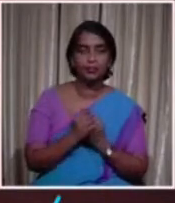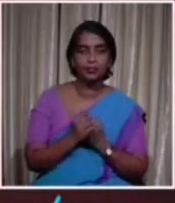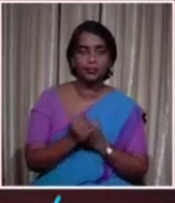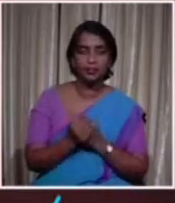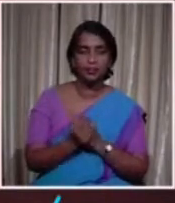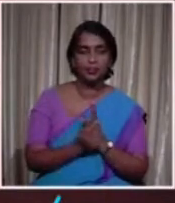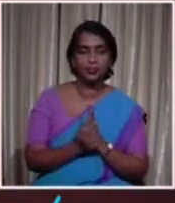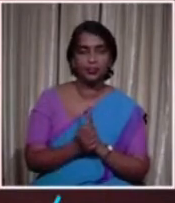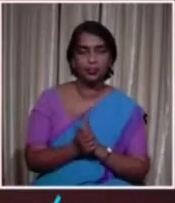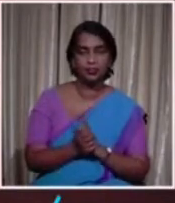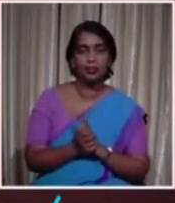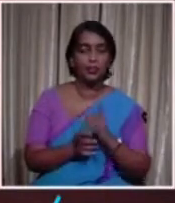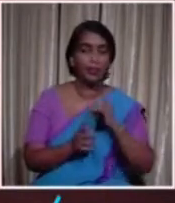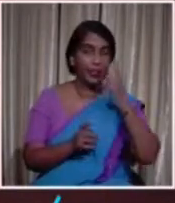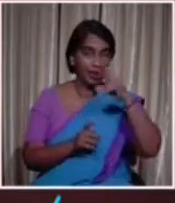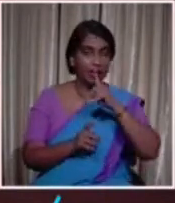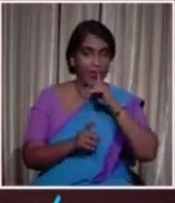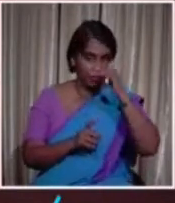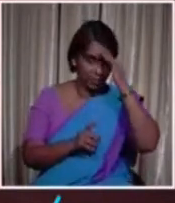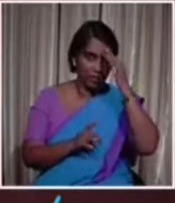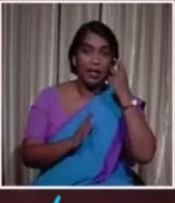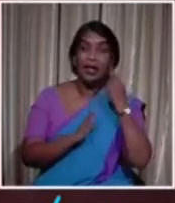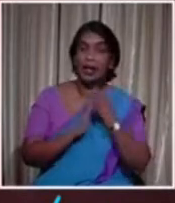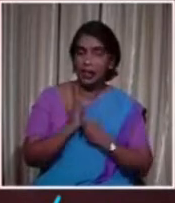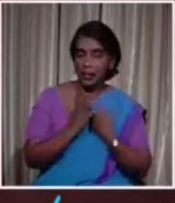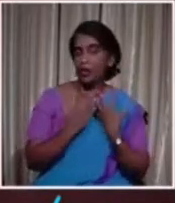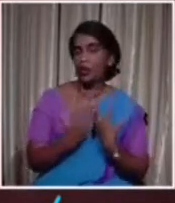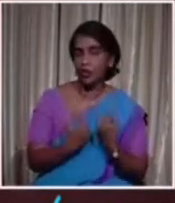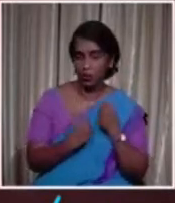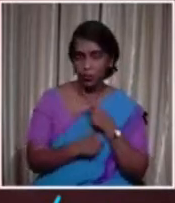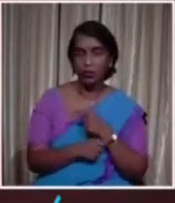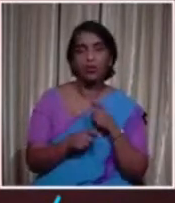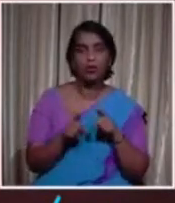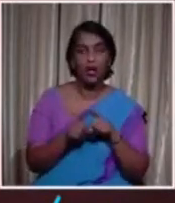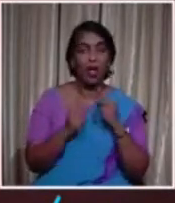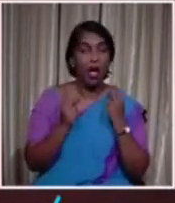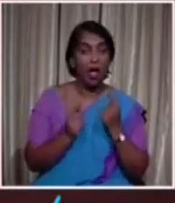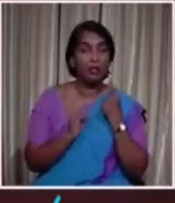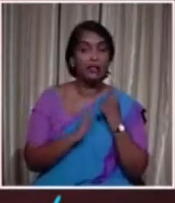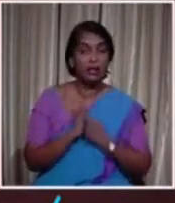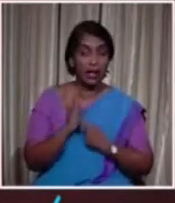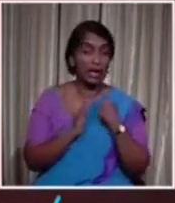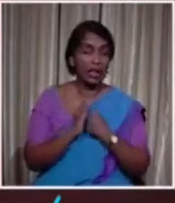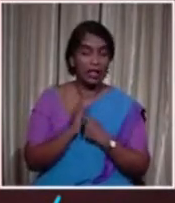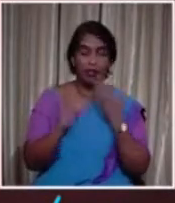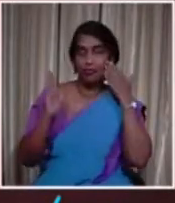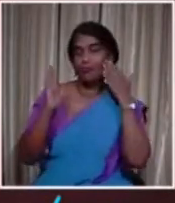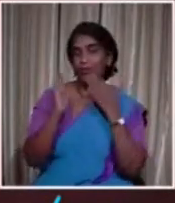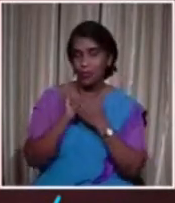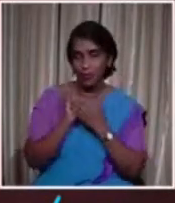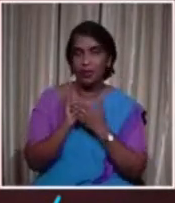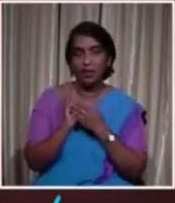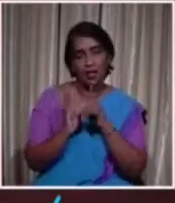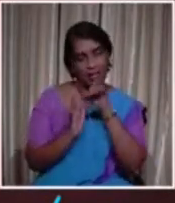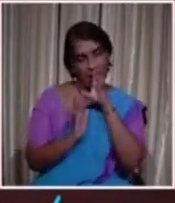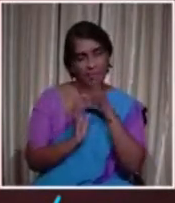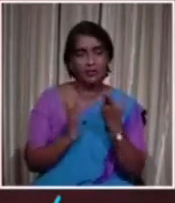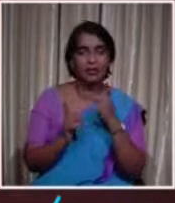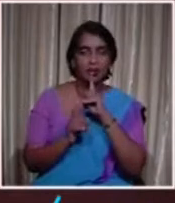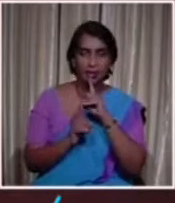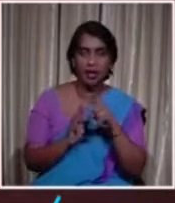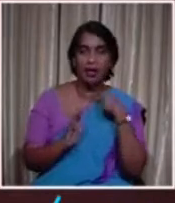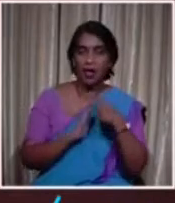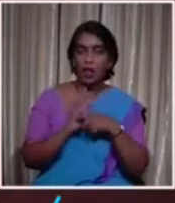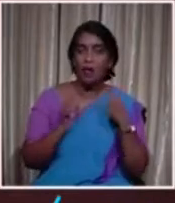garu niyoja kathanaayaka thuni me ratata neethiyak awashya una. Dan samahara minissu hadisi neethi hellila innō. Mol lajjay kiyan.